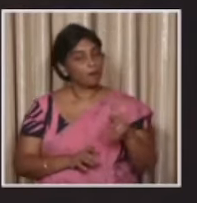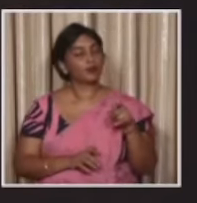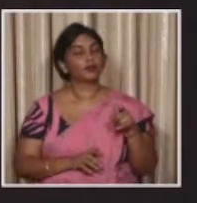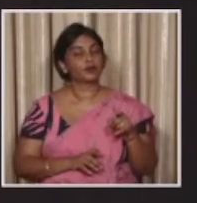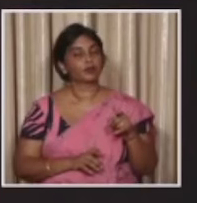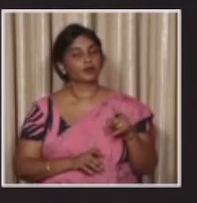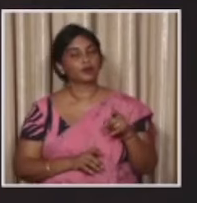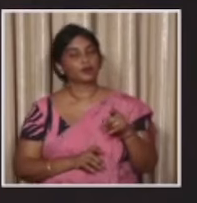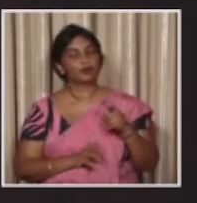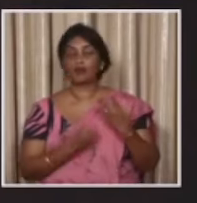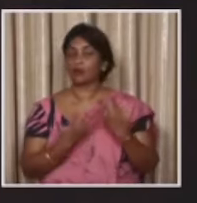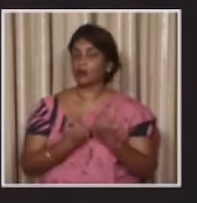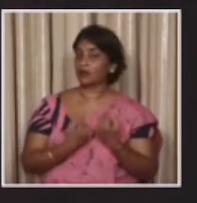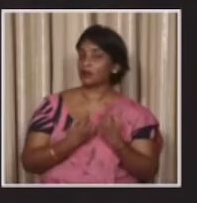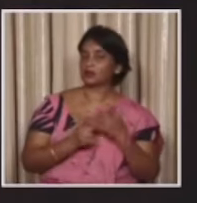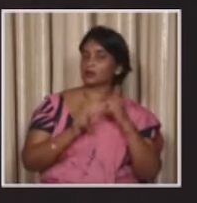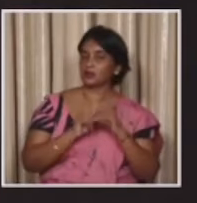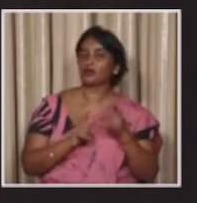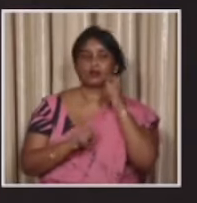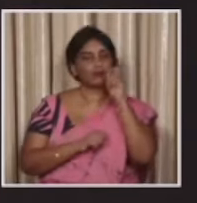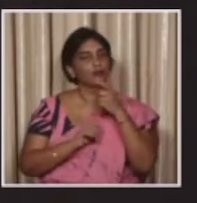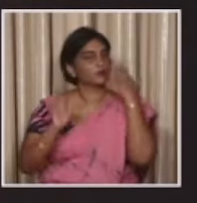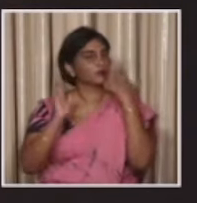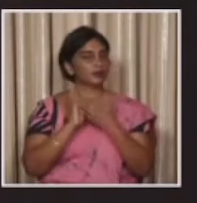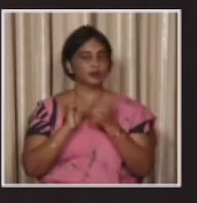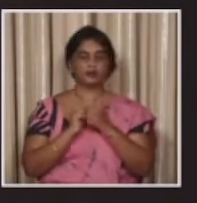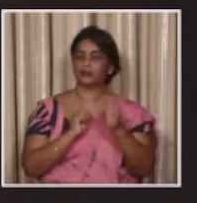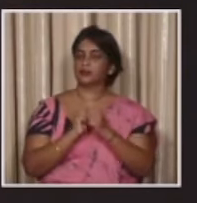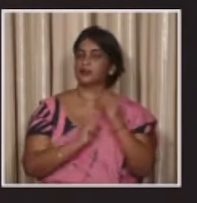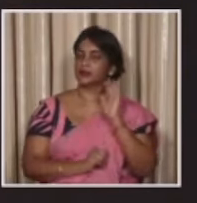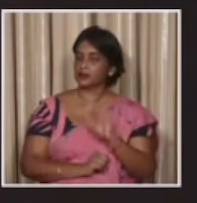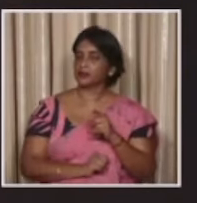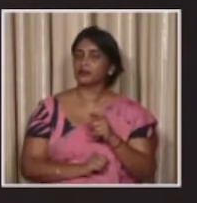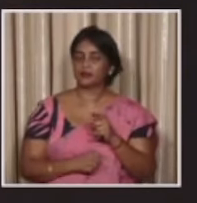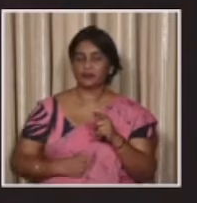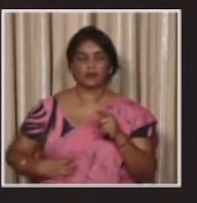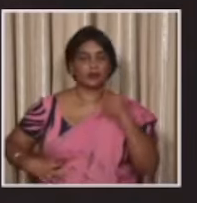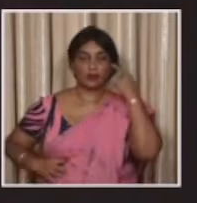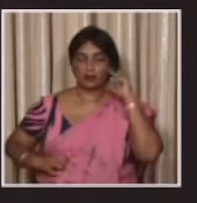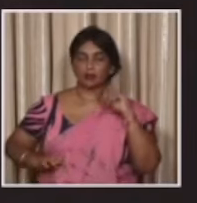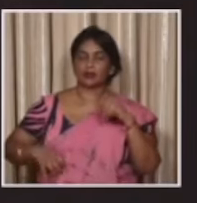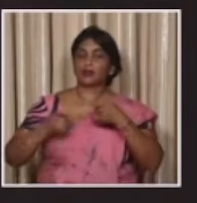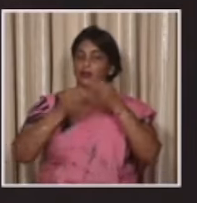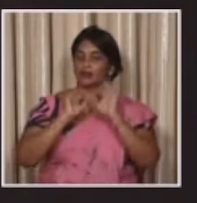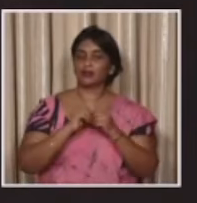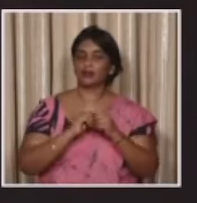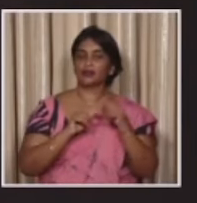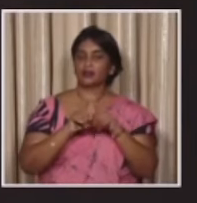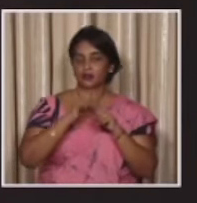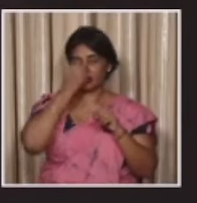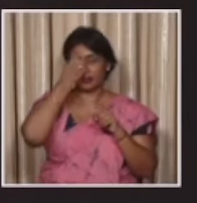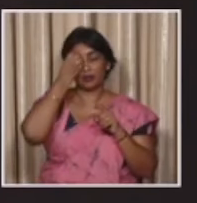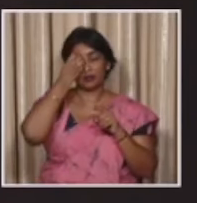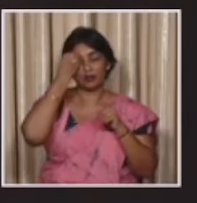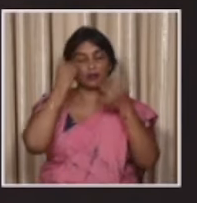ඒ අවශ්‍යතාව වෙනුවෙන් ජනතාවාදීව අපි වැඩකටයුතු කරන්න ඕන, නිවැරදි තීරණ ගන්න ඕන.